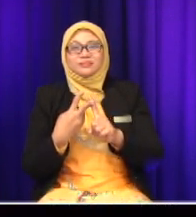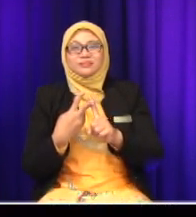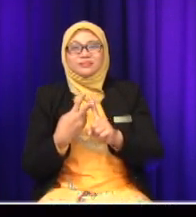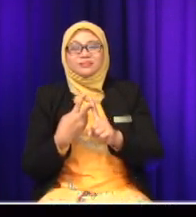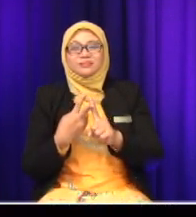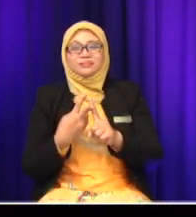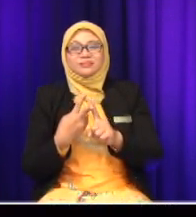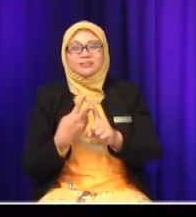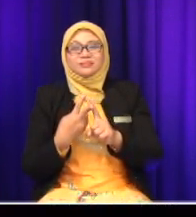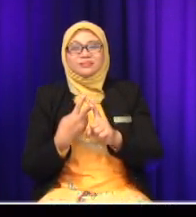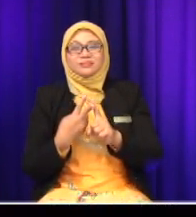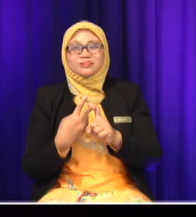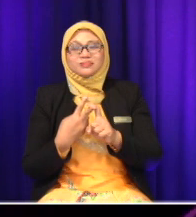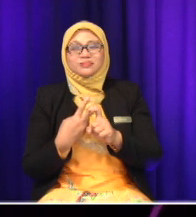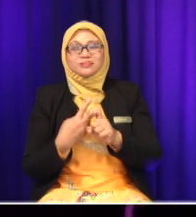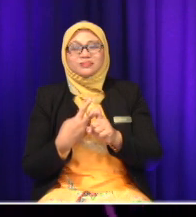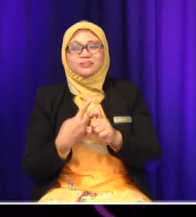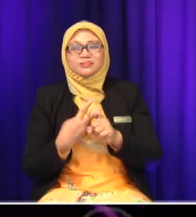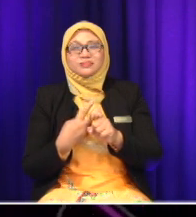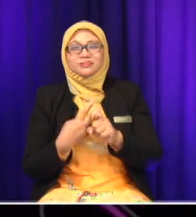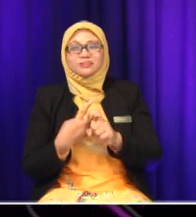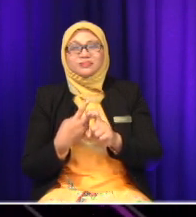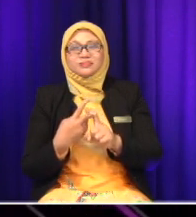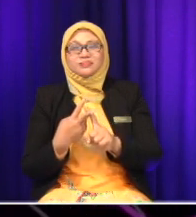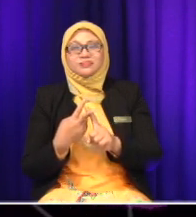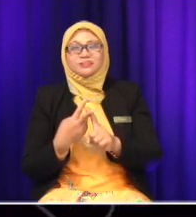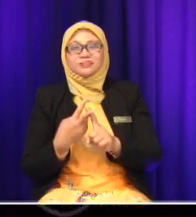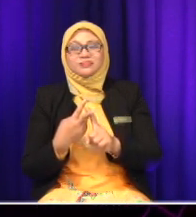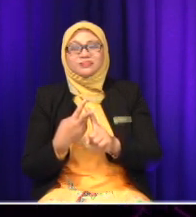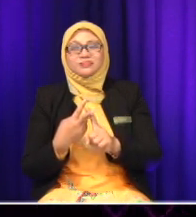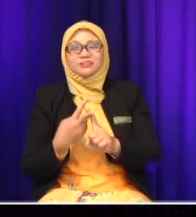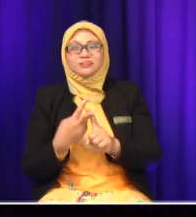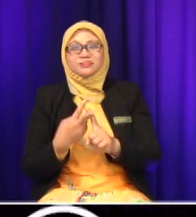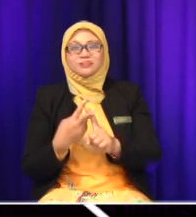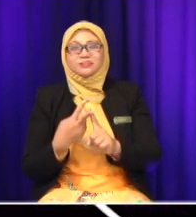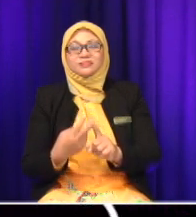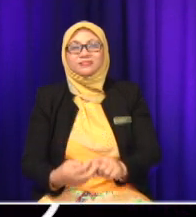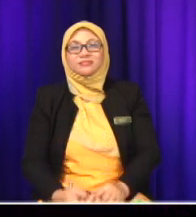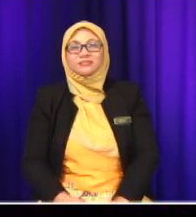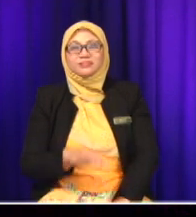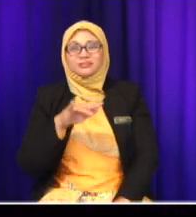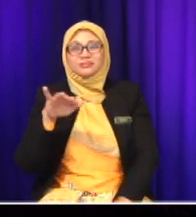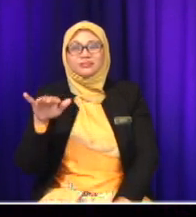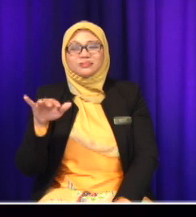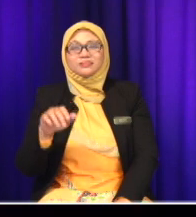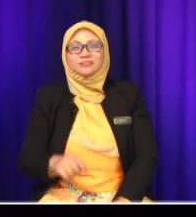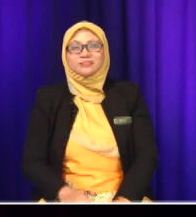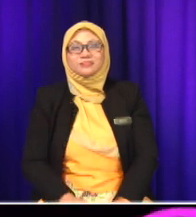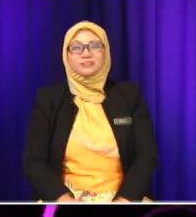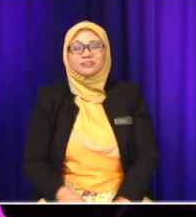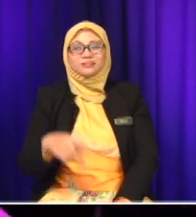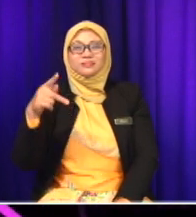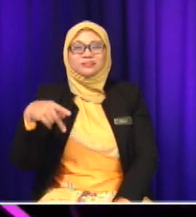kedua perangkut perangut perangkut daya Kilas perengkuh daya Kilas